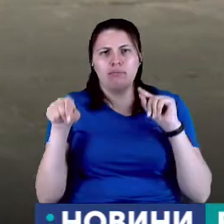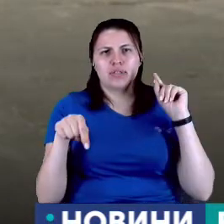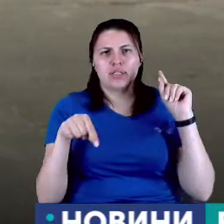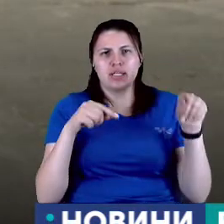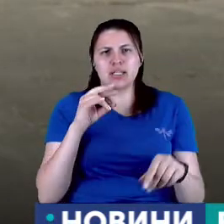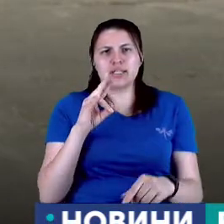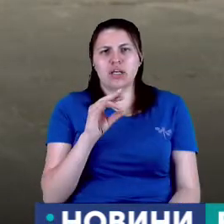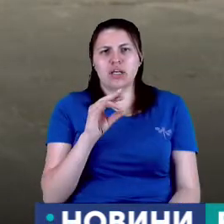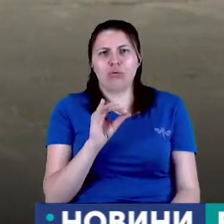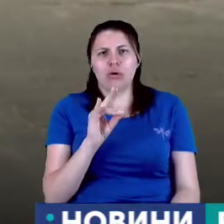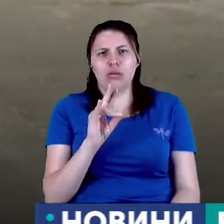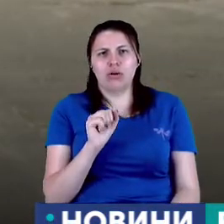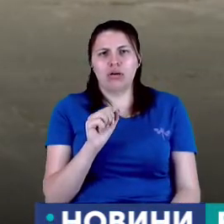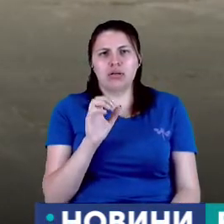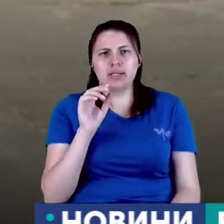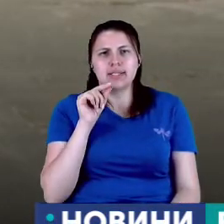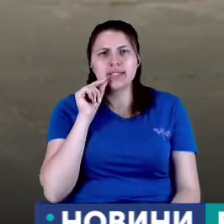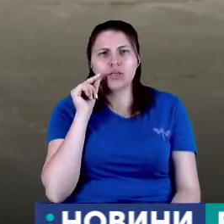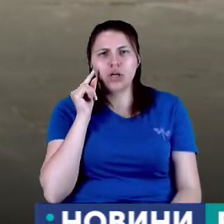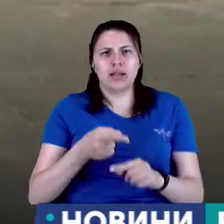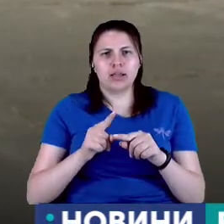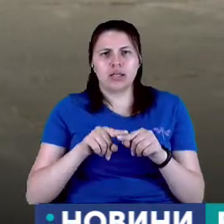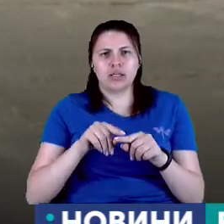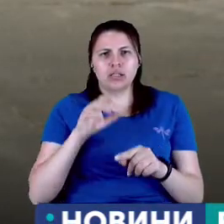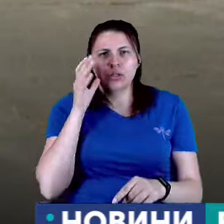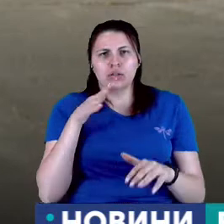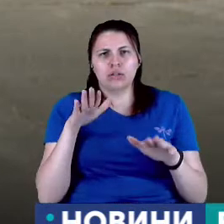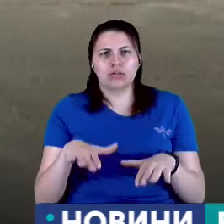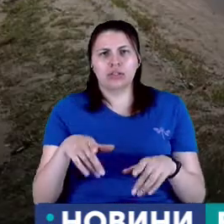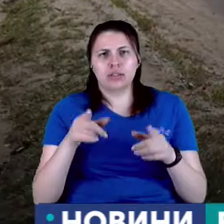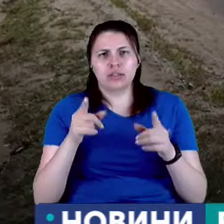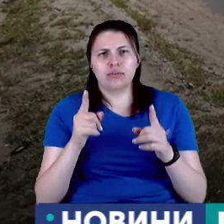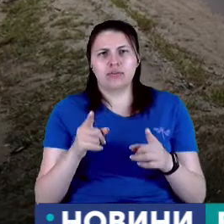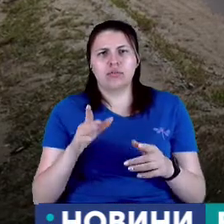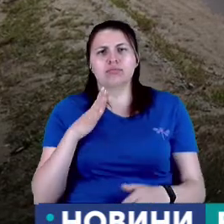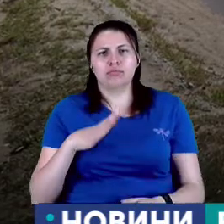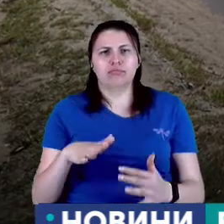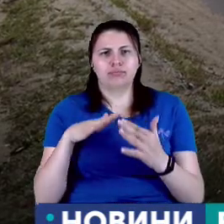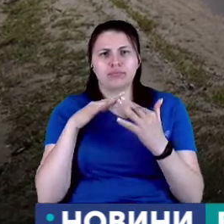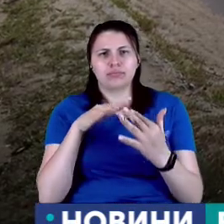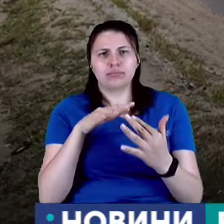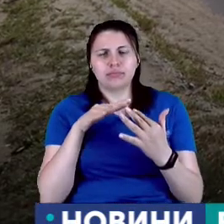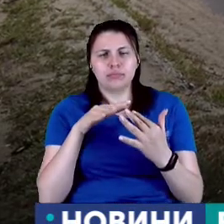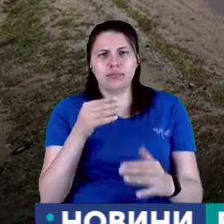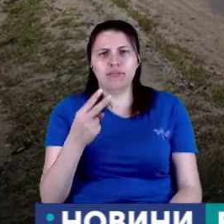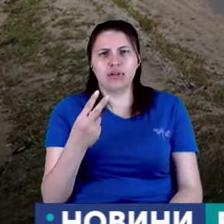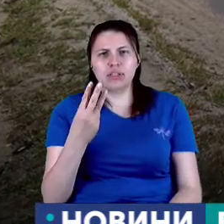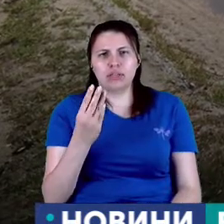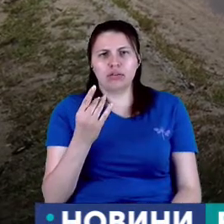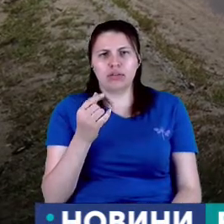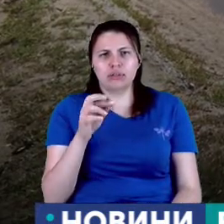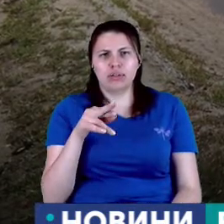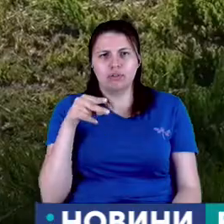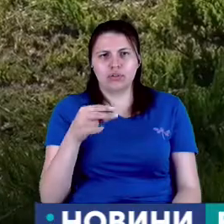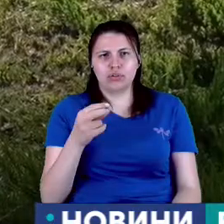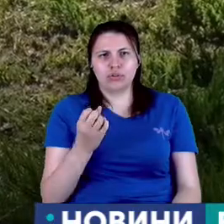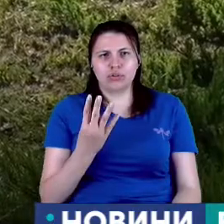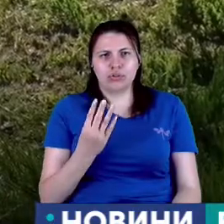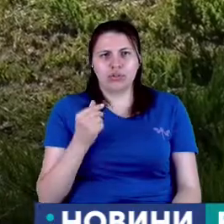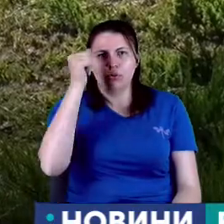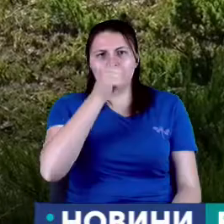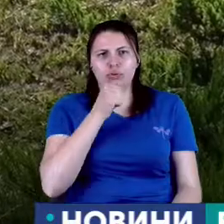це серйозна була точка, яку дійсно прийшло штурмувати. 23 липня 2014 року в бою за